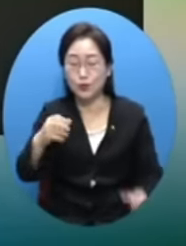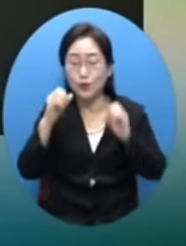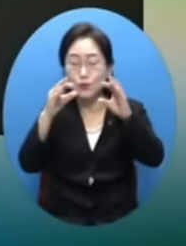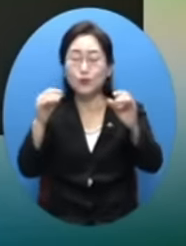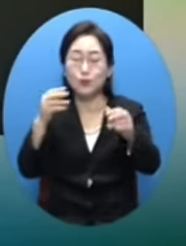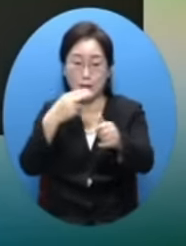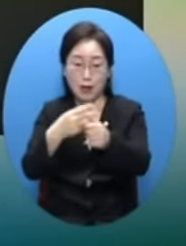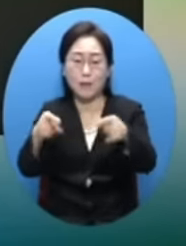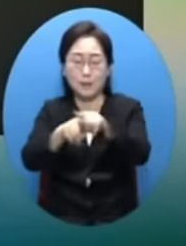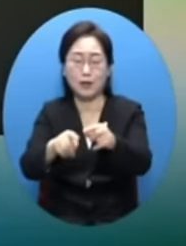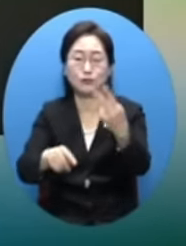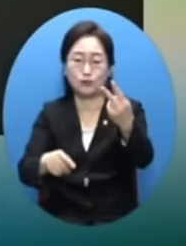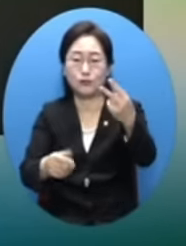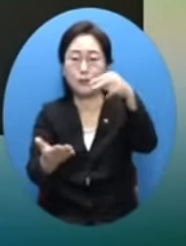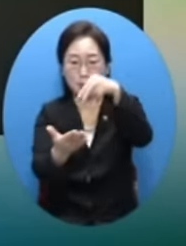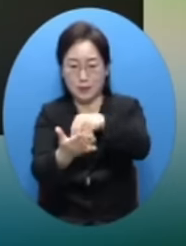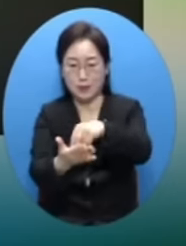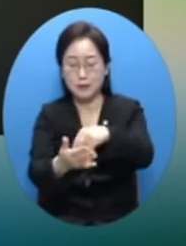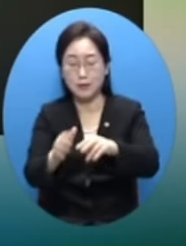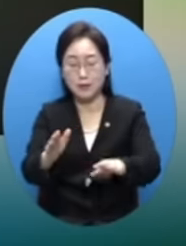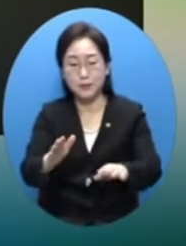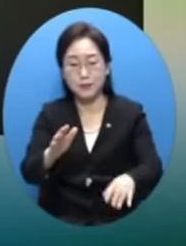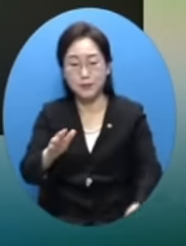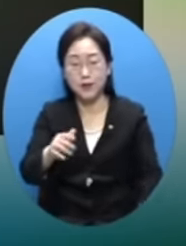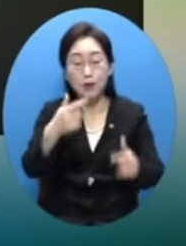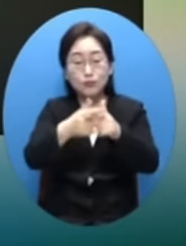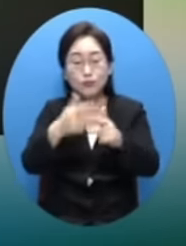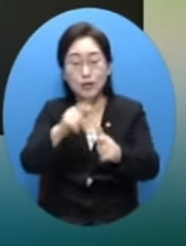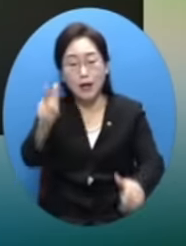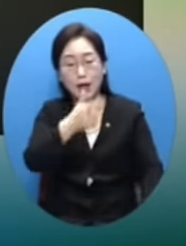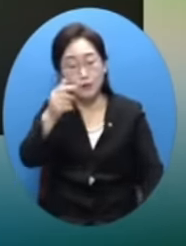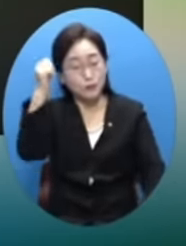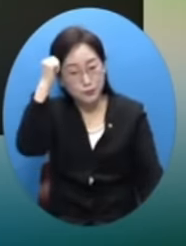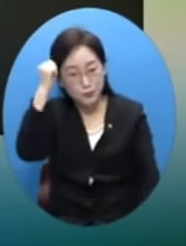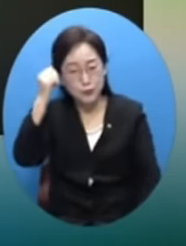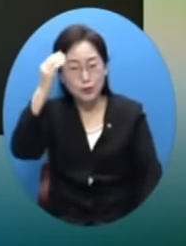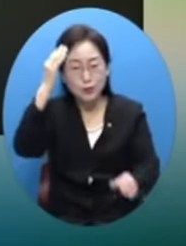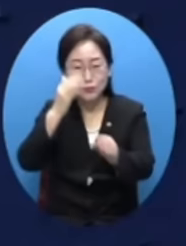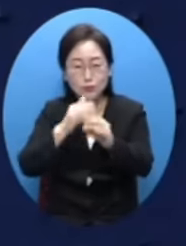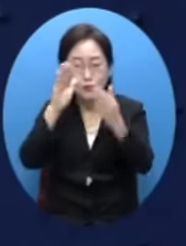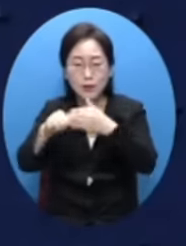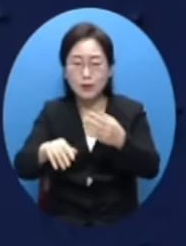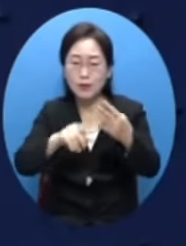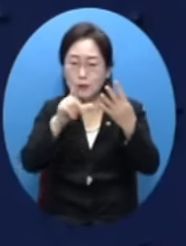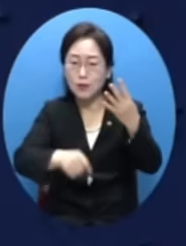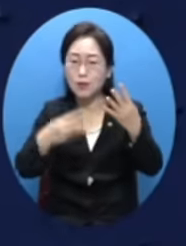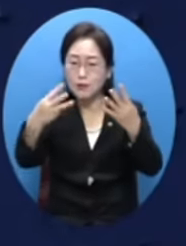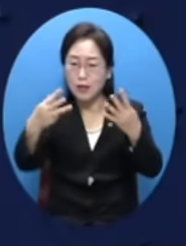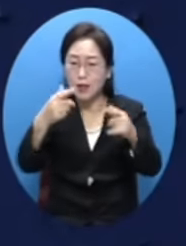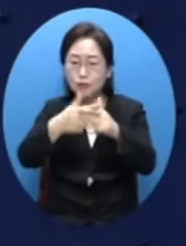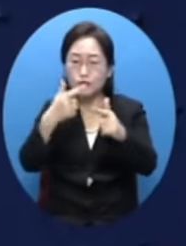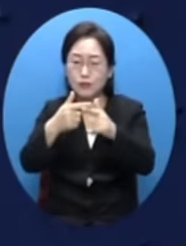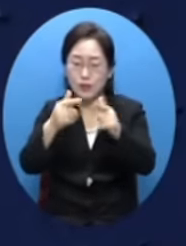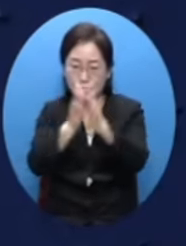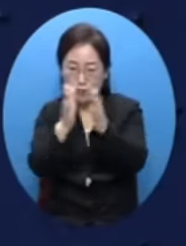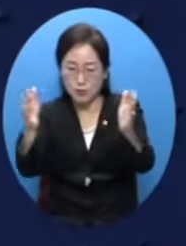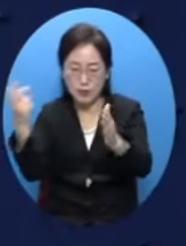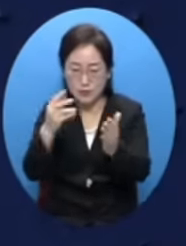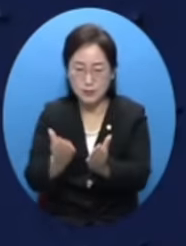도착한 이 두 분의 선교사님은 거기서 하루를 머물다가 다시 4월 3일 부산을 출발해서 인천으로